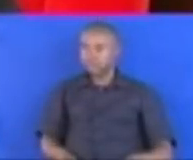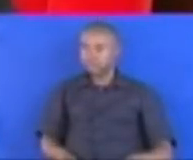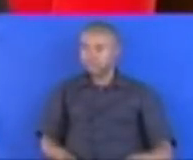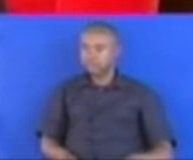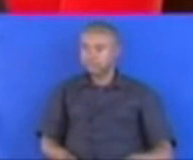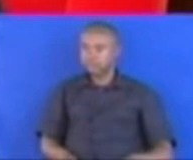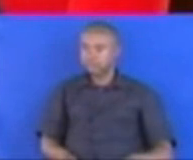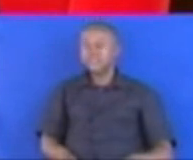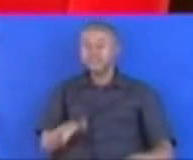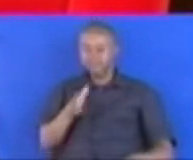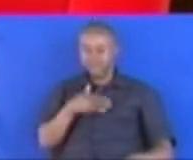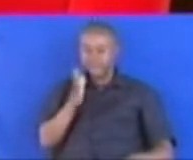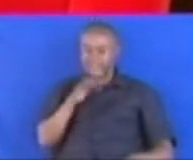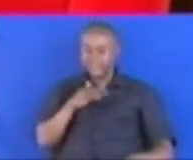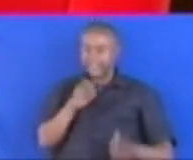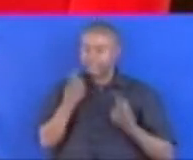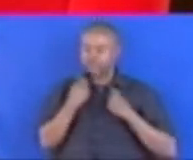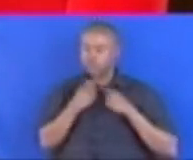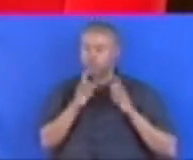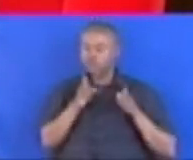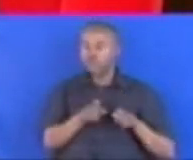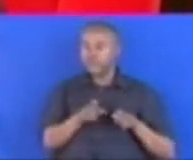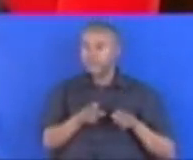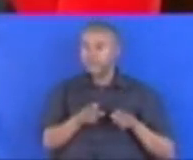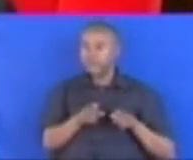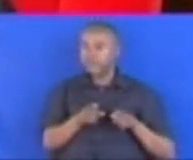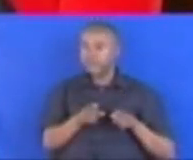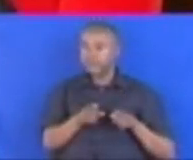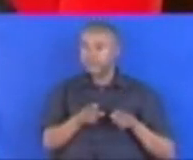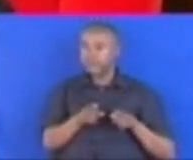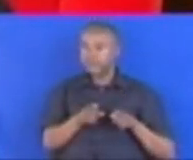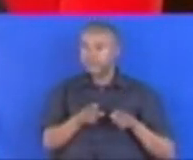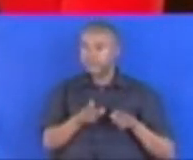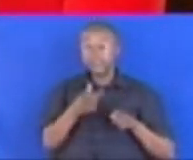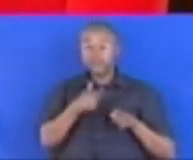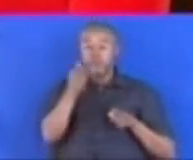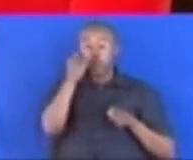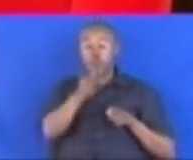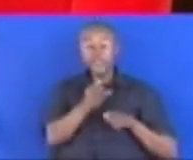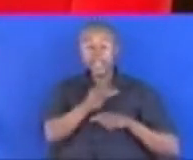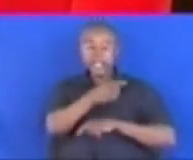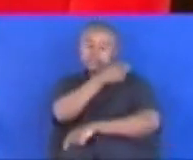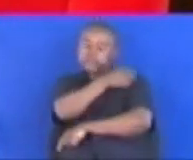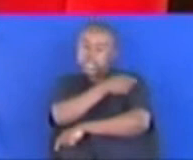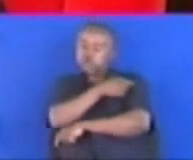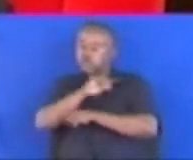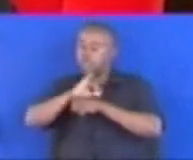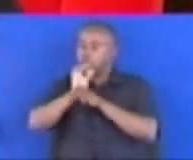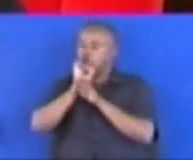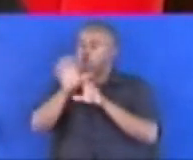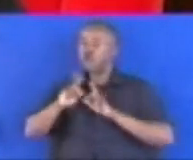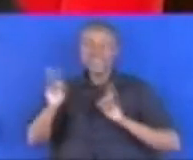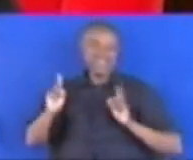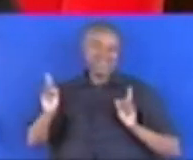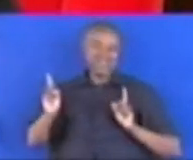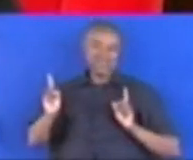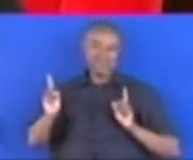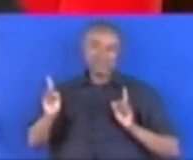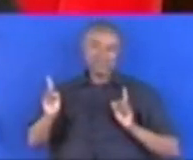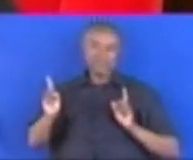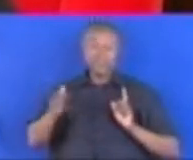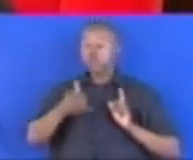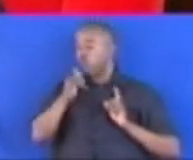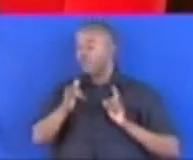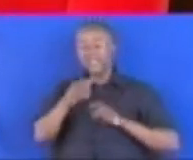Niseme kwa ufupi kwamba mimi siko kinyume na chanjo za corona. Hapana, wala siko kinyume na chanjo